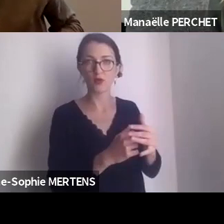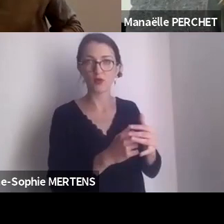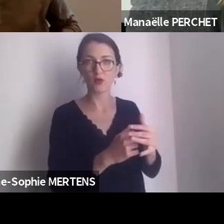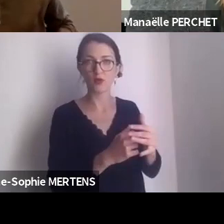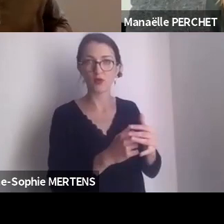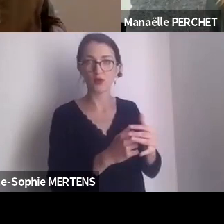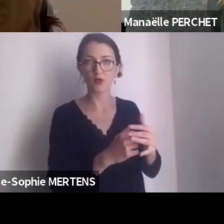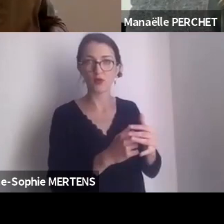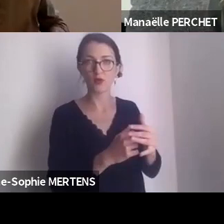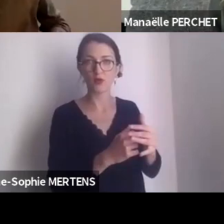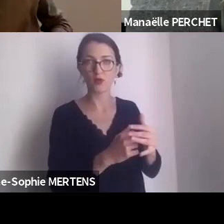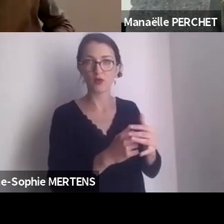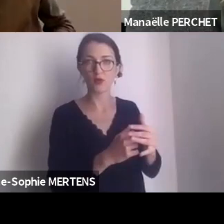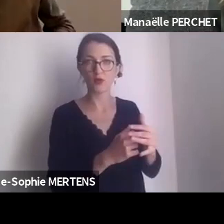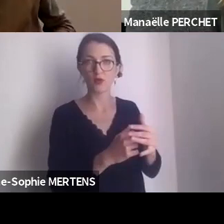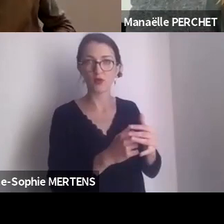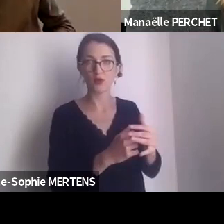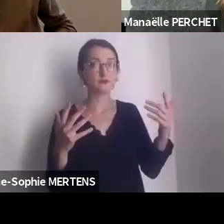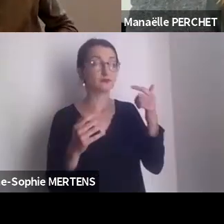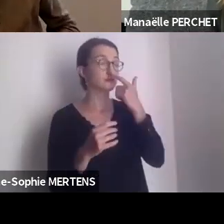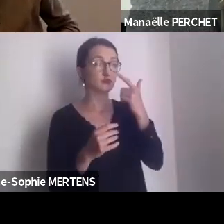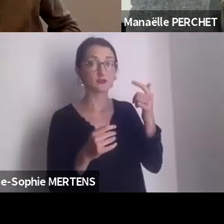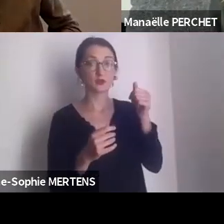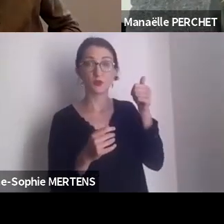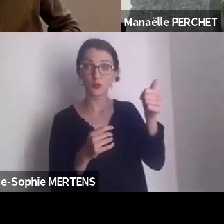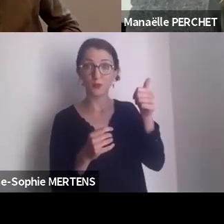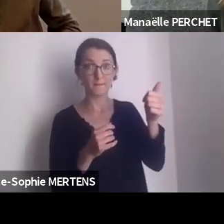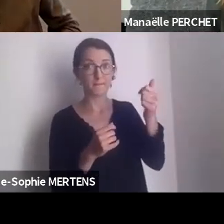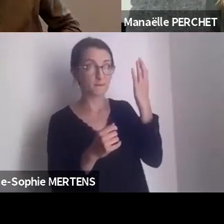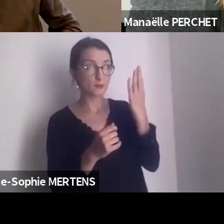les attentes du marché, qu'est-ce que j'ai moi,